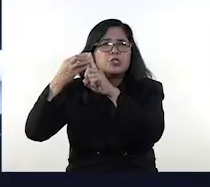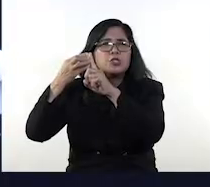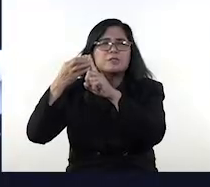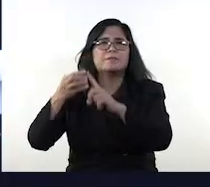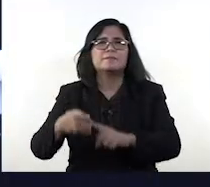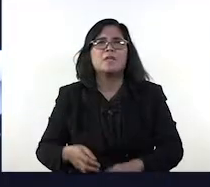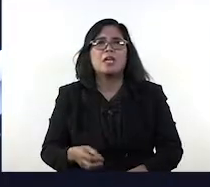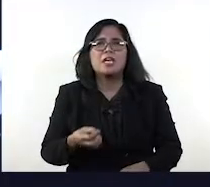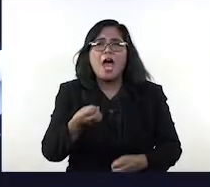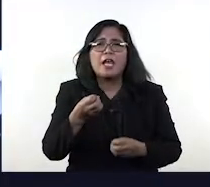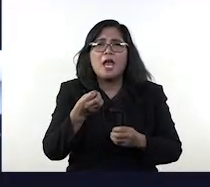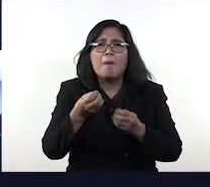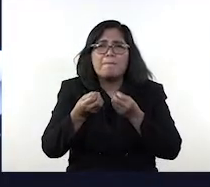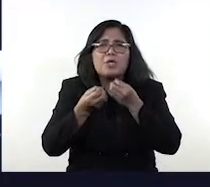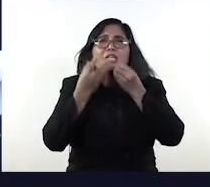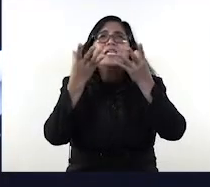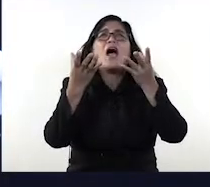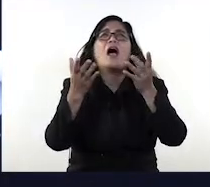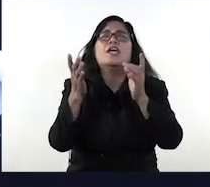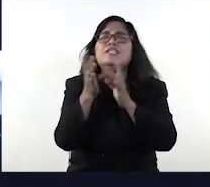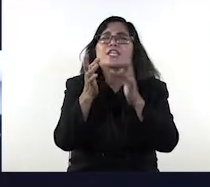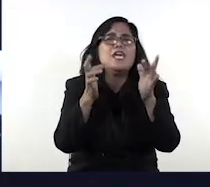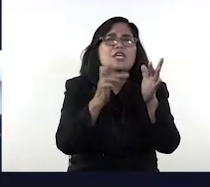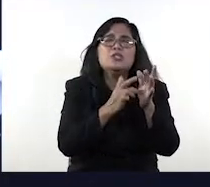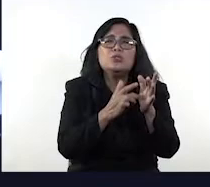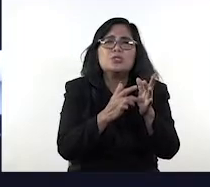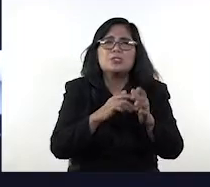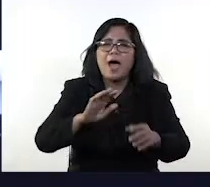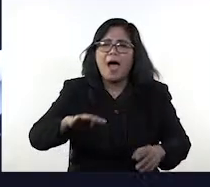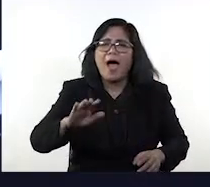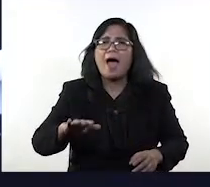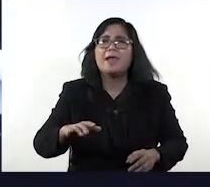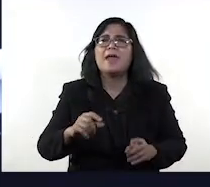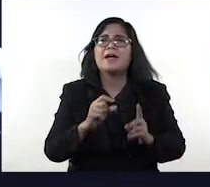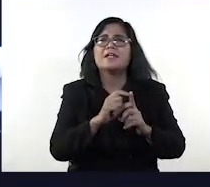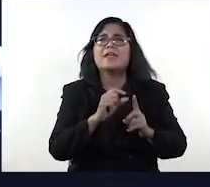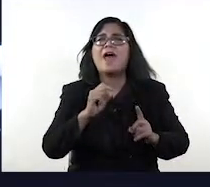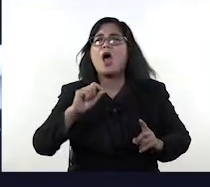Hai setiap berteriak Zizan Oke merah marsion by the